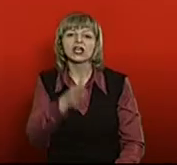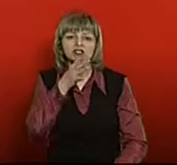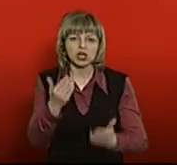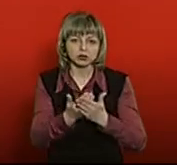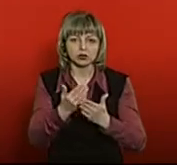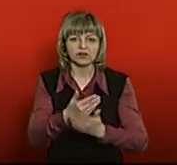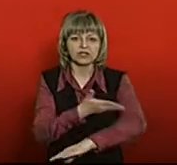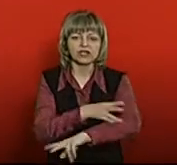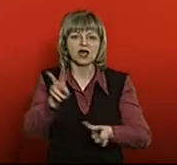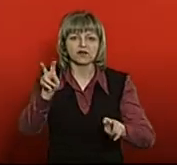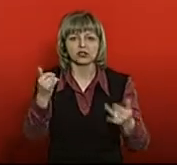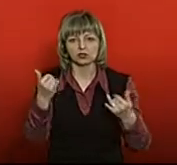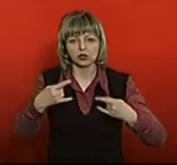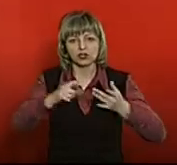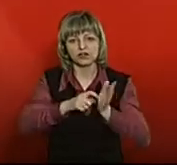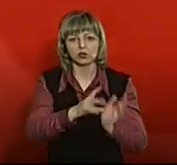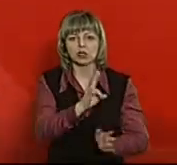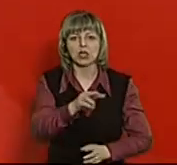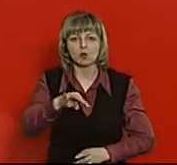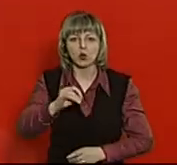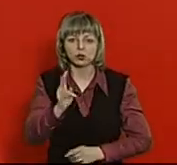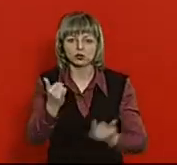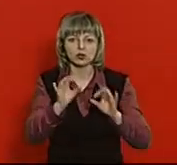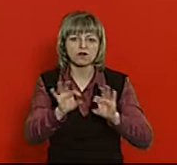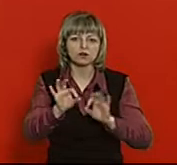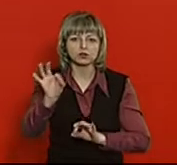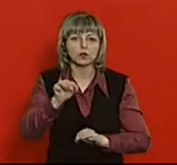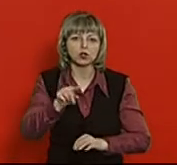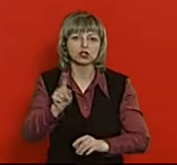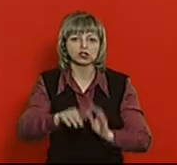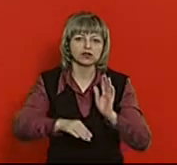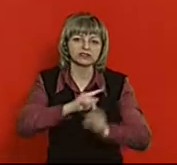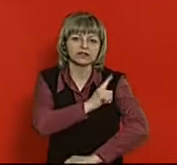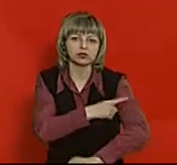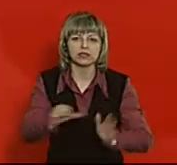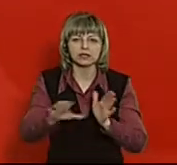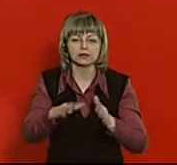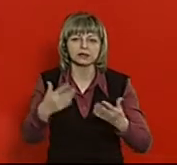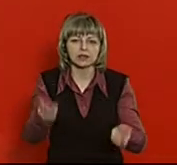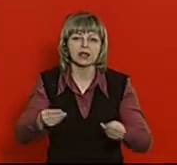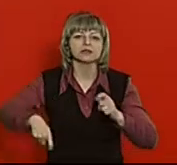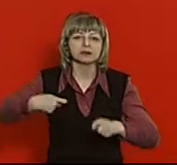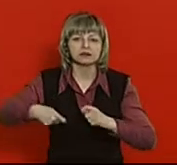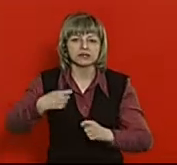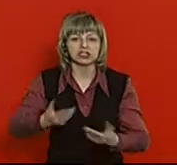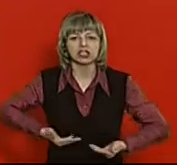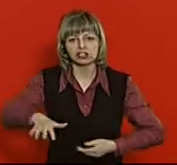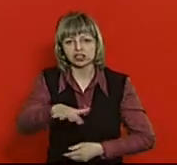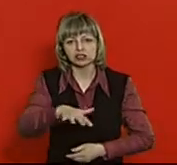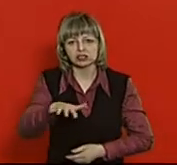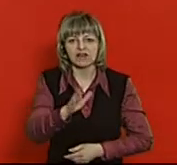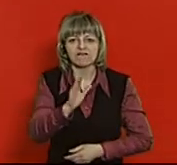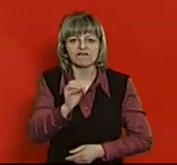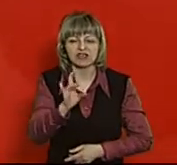Час новин на ЮАВолиню. В студії Наталія Морозюк. Сьогодні у випуску говоримо про те, що висока напруга завдала збитків жителям району Вересневе у